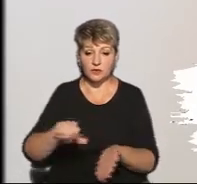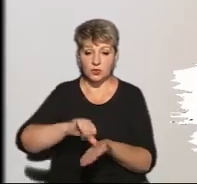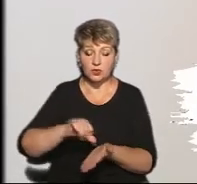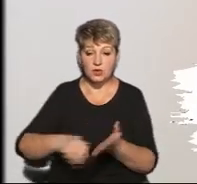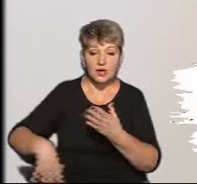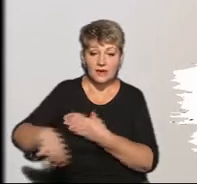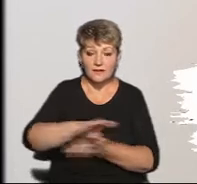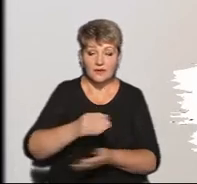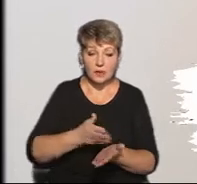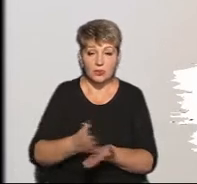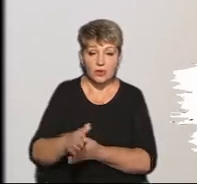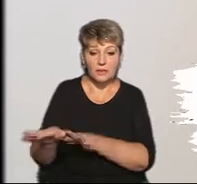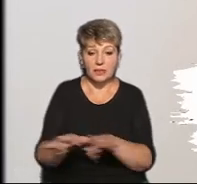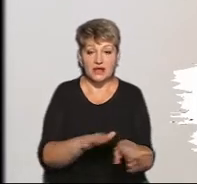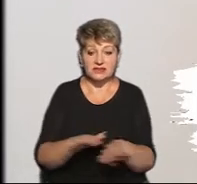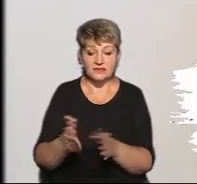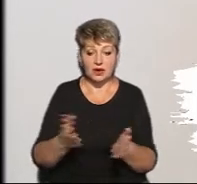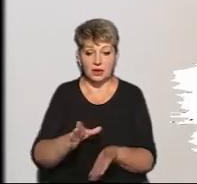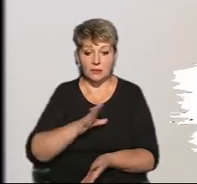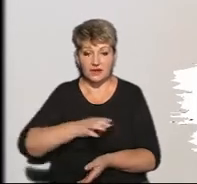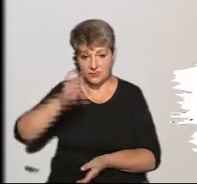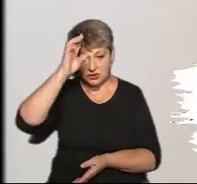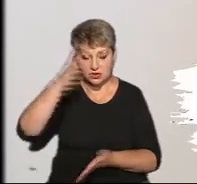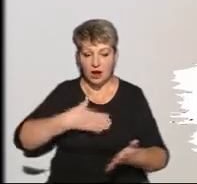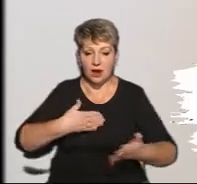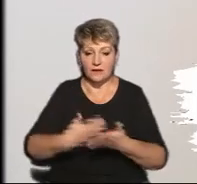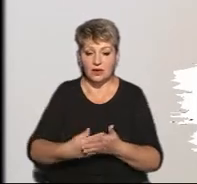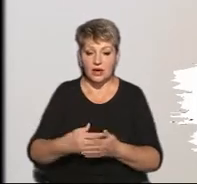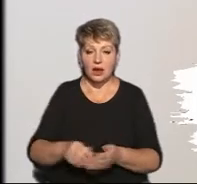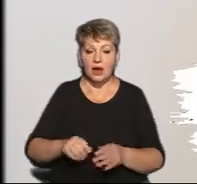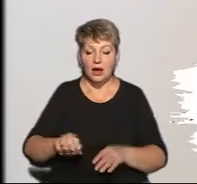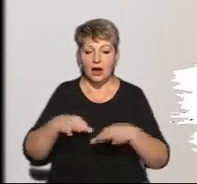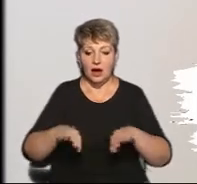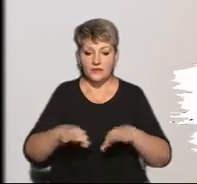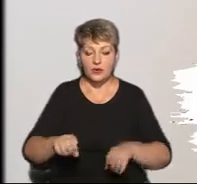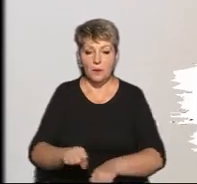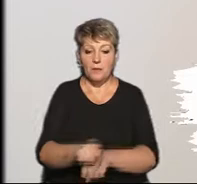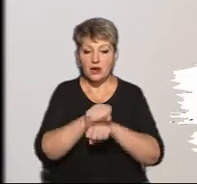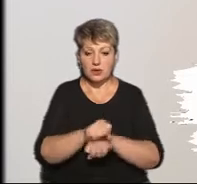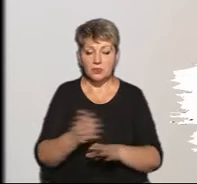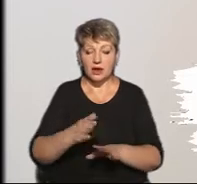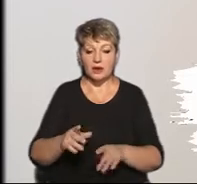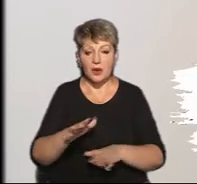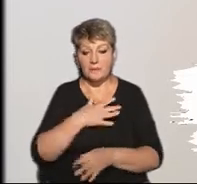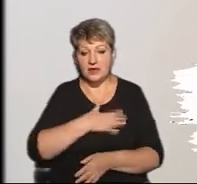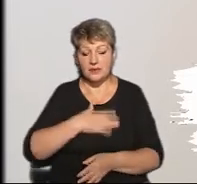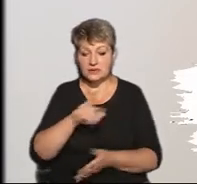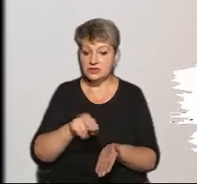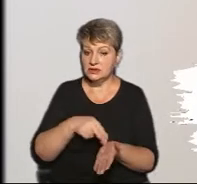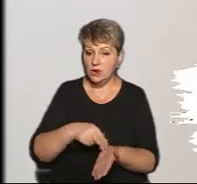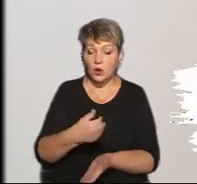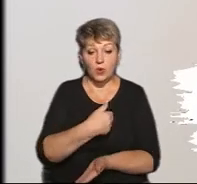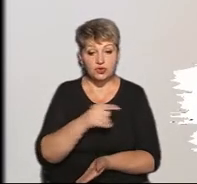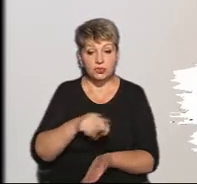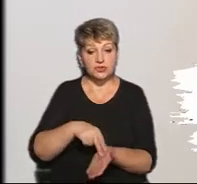усіх суспільно-політичних процесів, які проходили в державі, активний учасник Автомайдану, людина, яка переживає за місто Черкаси і хоче,